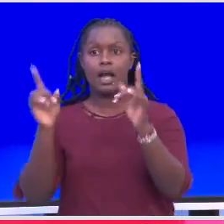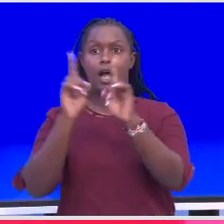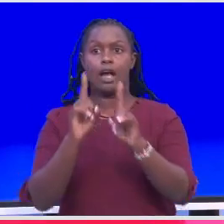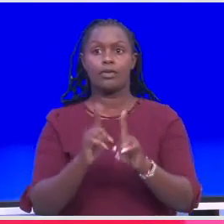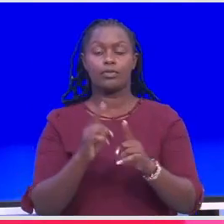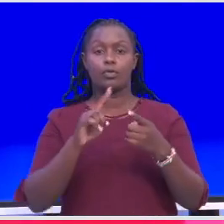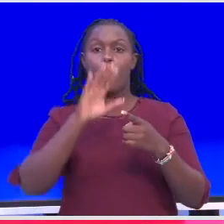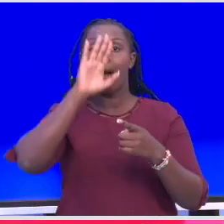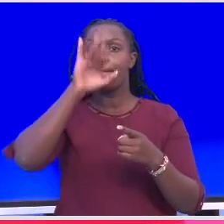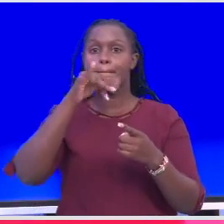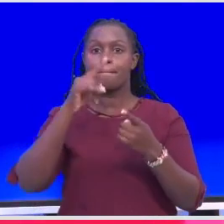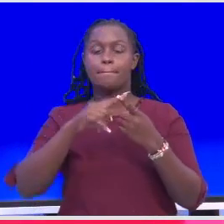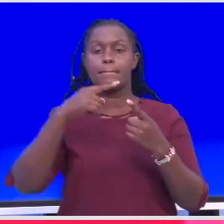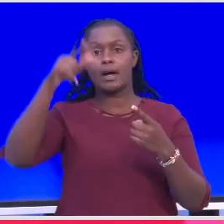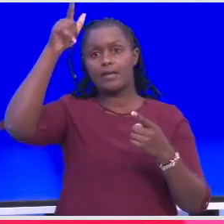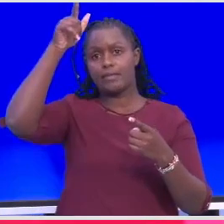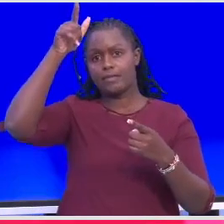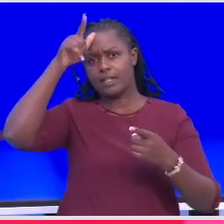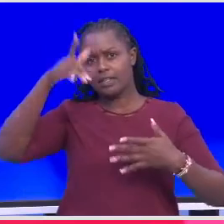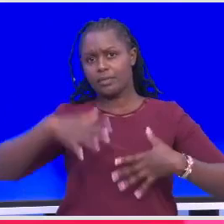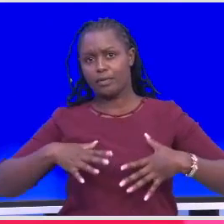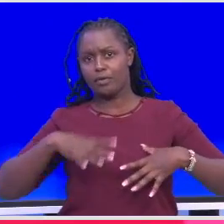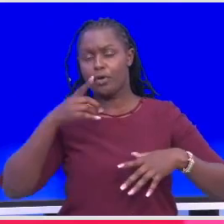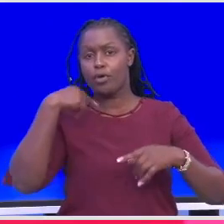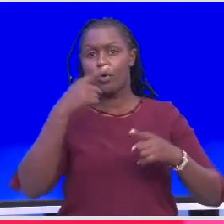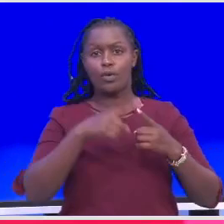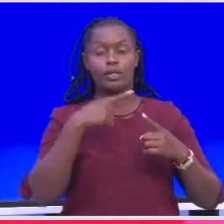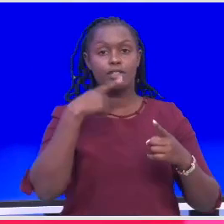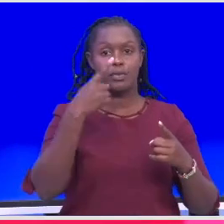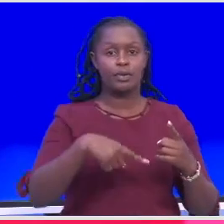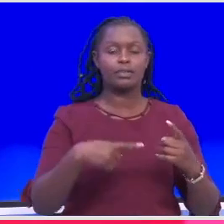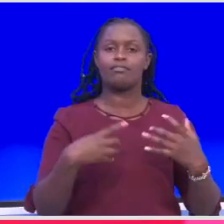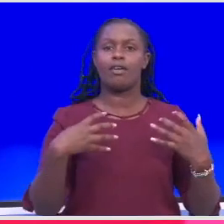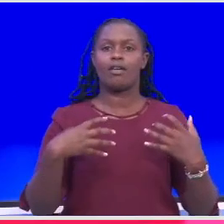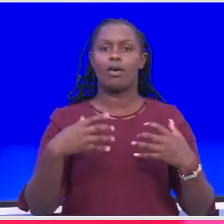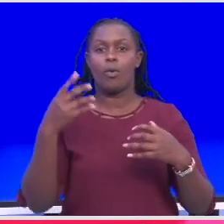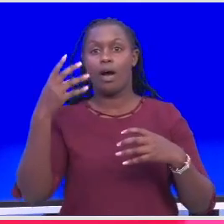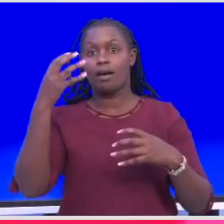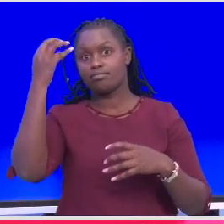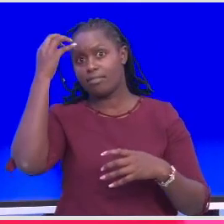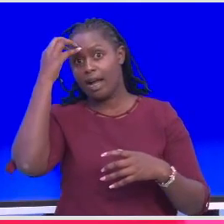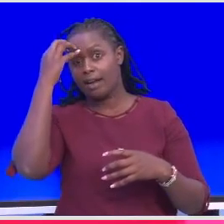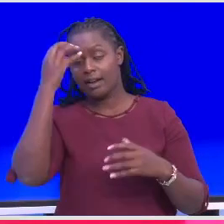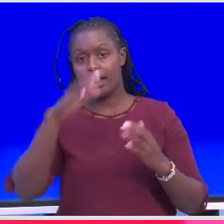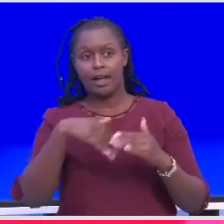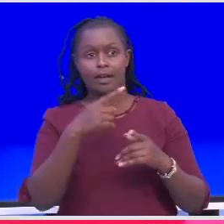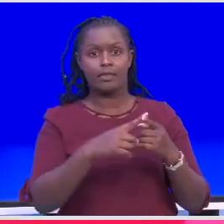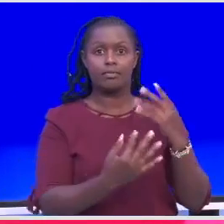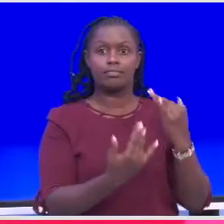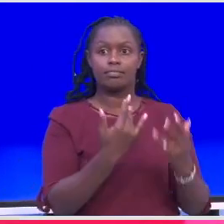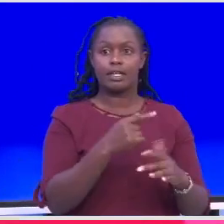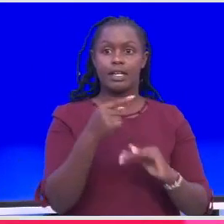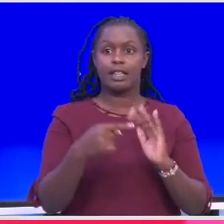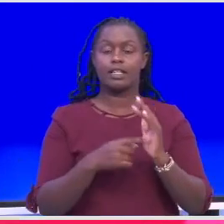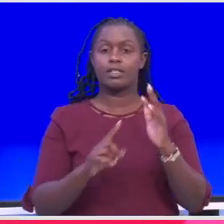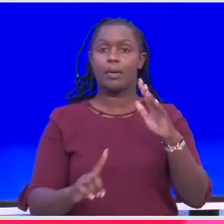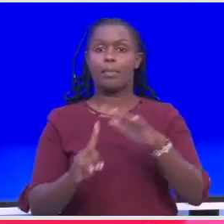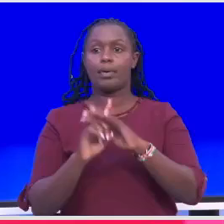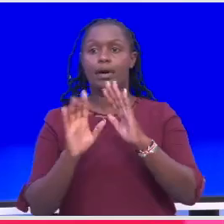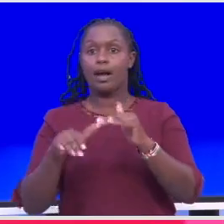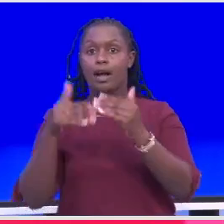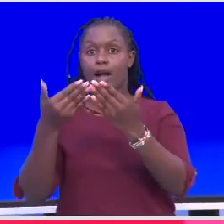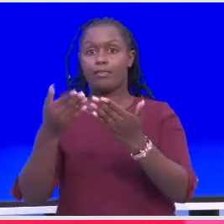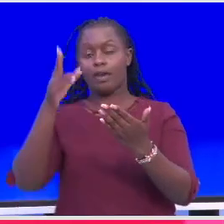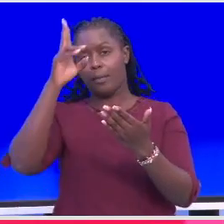na ghadhabu baada mali na ukisiwa kuwa ya wizi kupatikana. Ghadhabu hiyo inadaiwa kupanda baada ya maafisa wa polisi kumkamata na